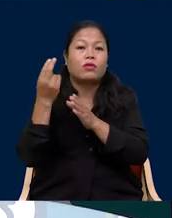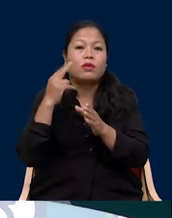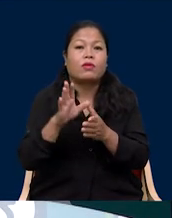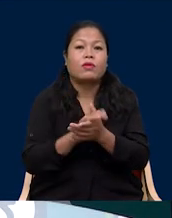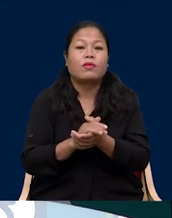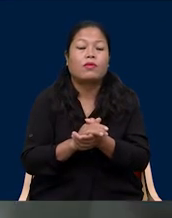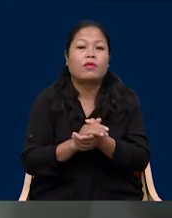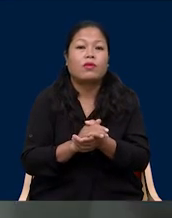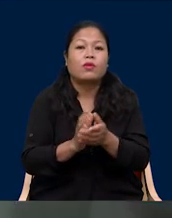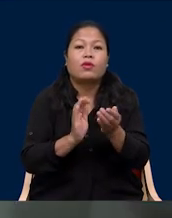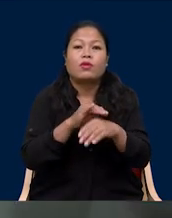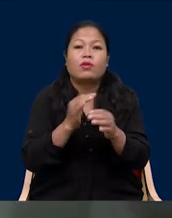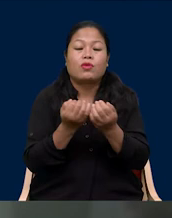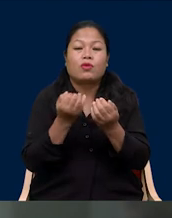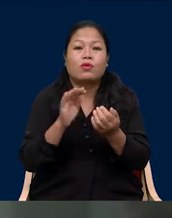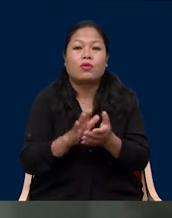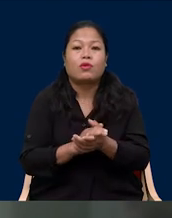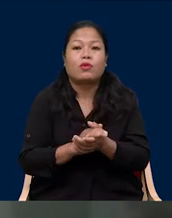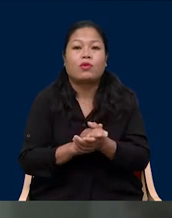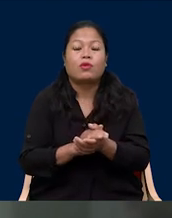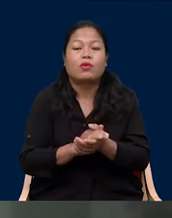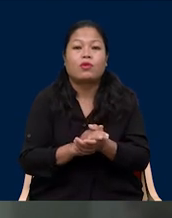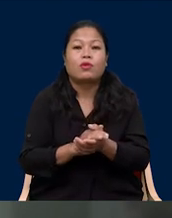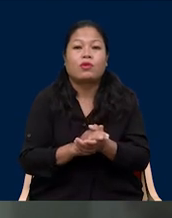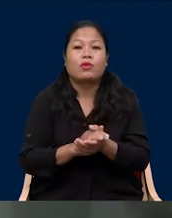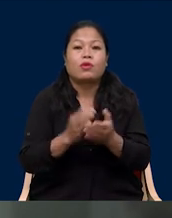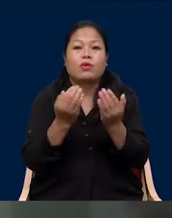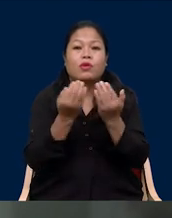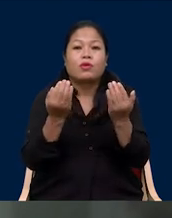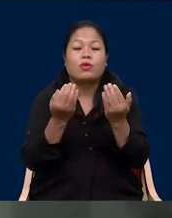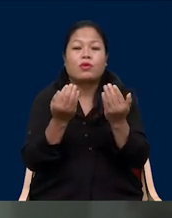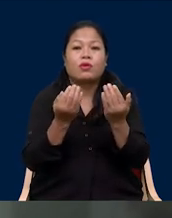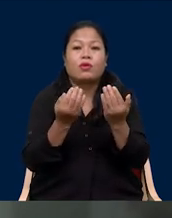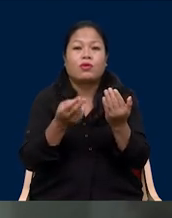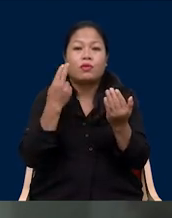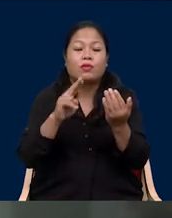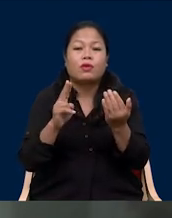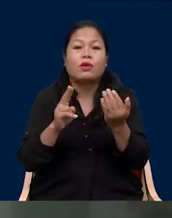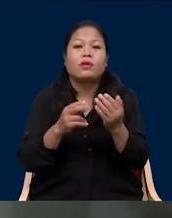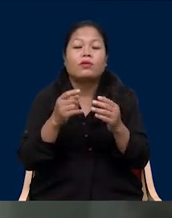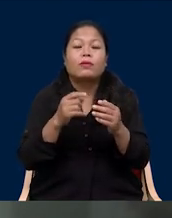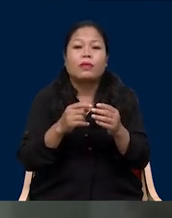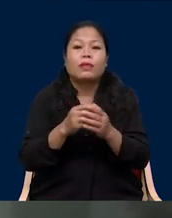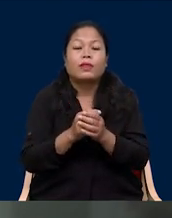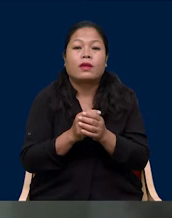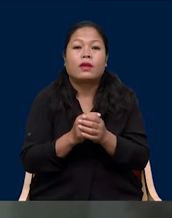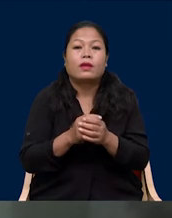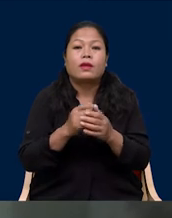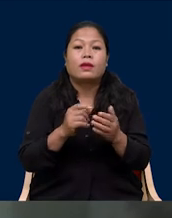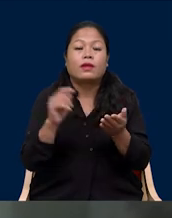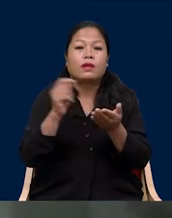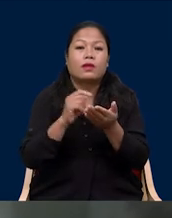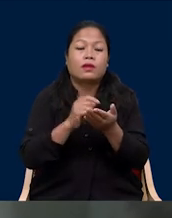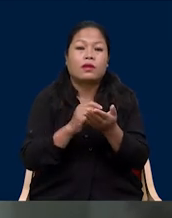गर्नुको लागि, अनि त्यही सबसे ठुलो भूमिका भनेको एज अ मिडिया पर्सन चाहिँ एउटा पत्रकार भएको हिसाबले